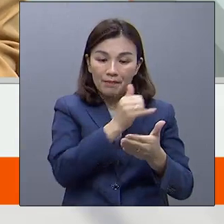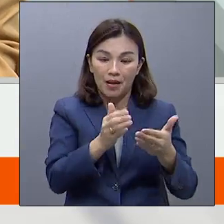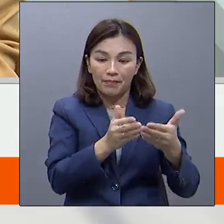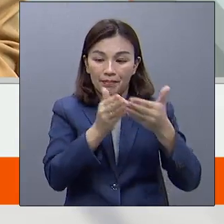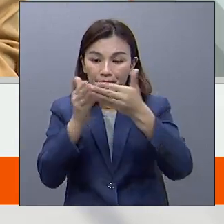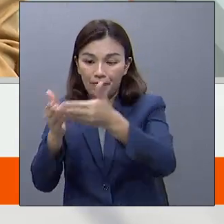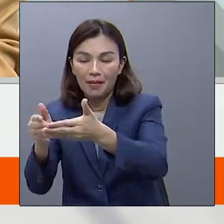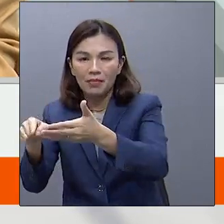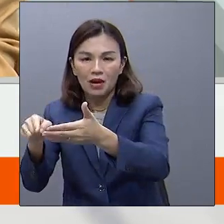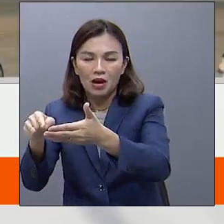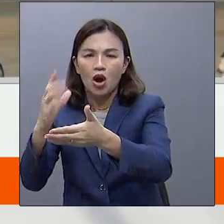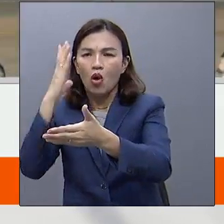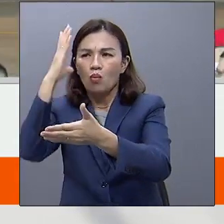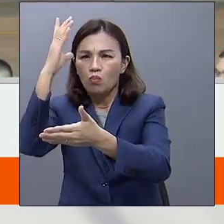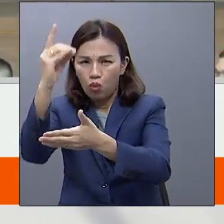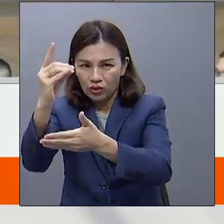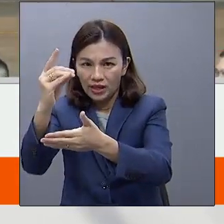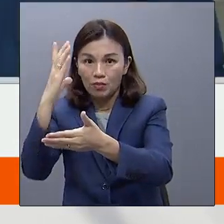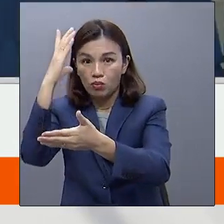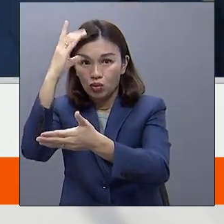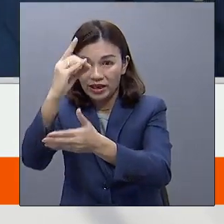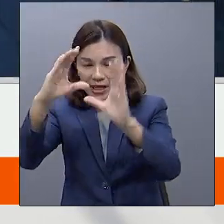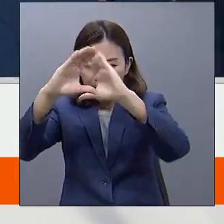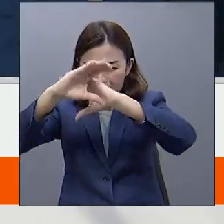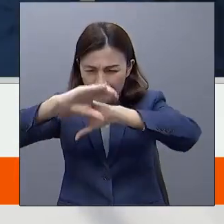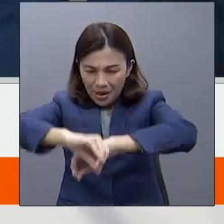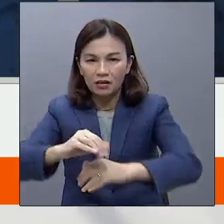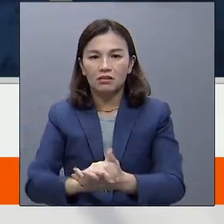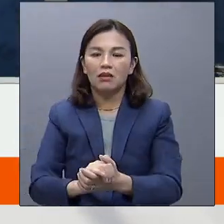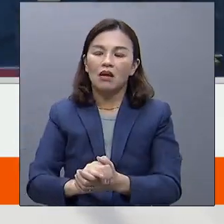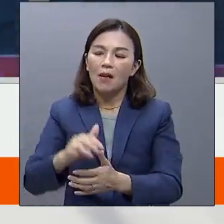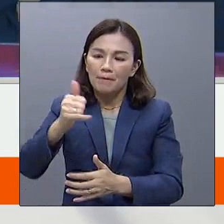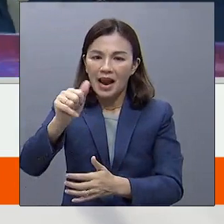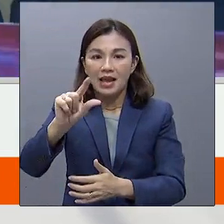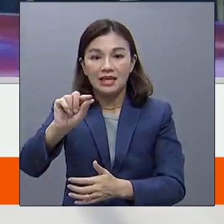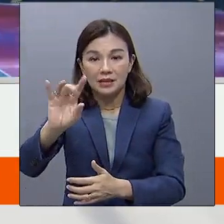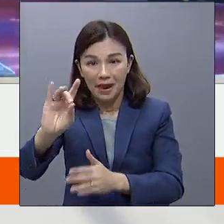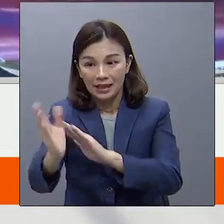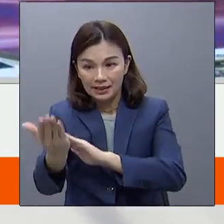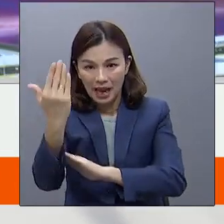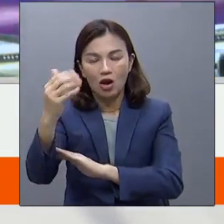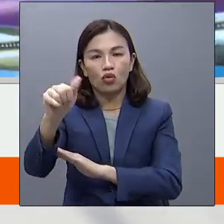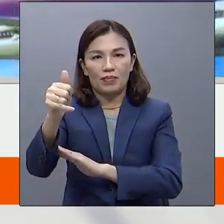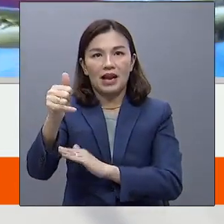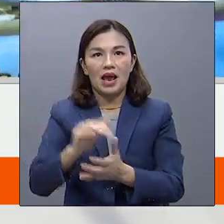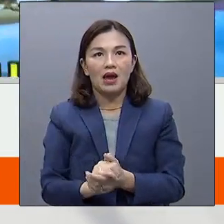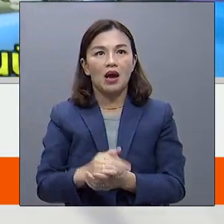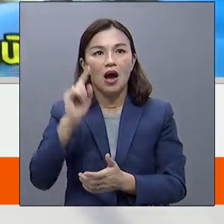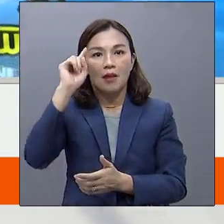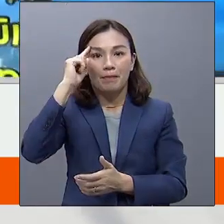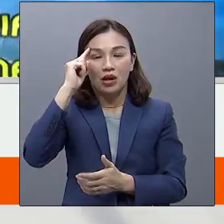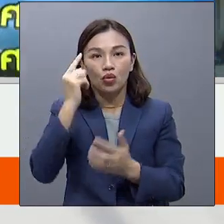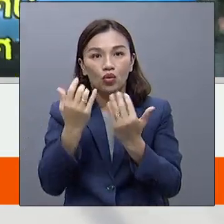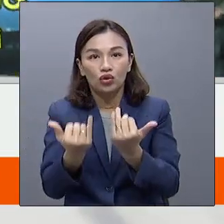พรุ่งนี้ดึกๆหรือไม่ก็เป็นอีกวันหนึ่งวันที่ 28ตอนเช้าเพราะว่าได้ทราบว่าตอนนี้ทยอยลงเรือนะฮะ